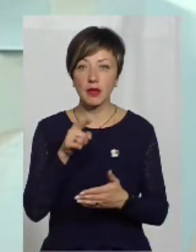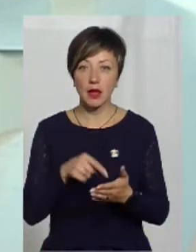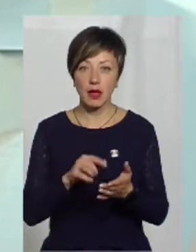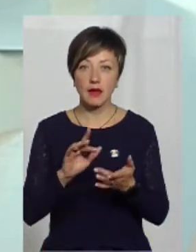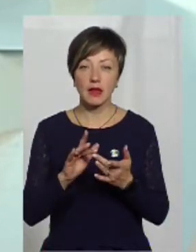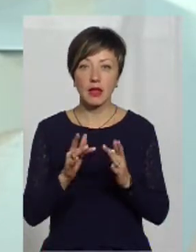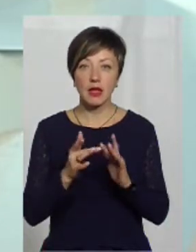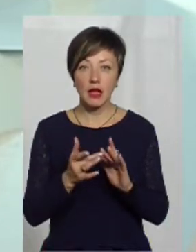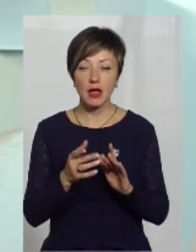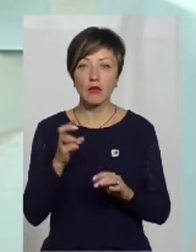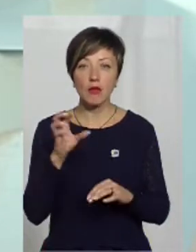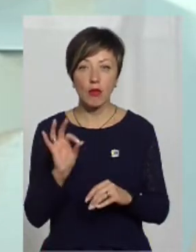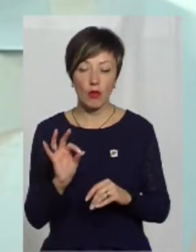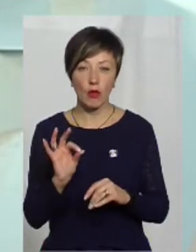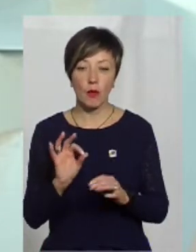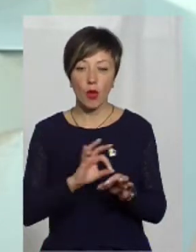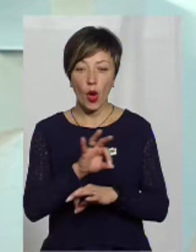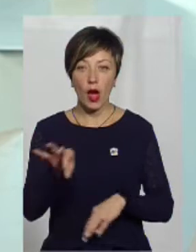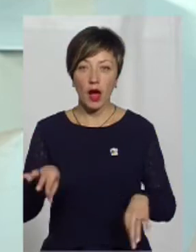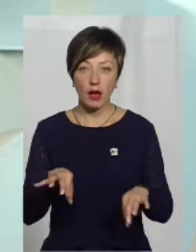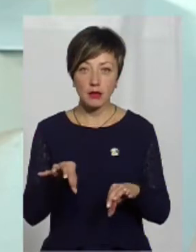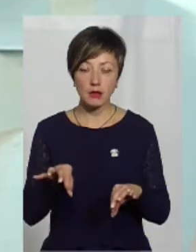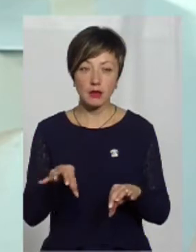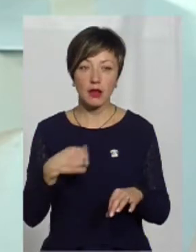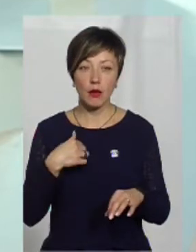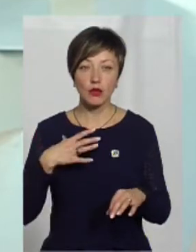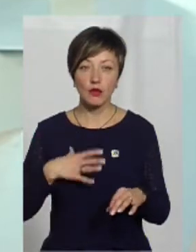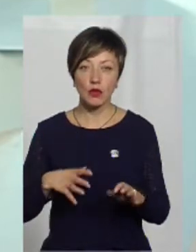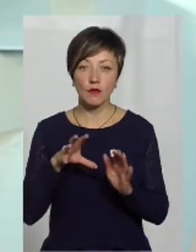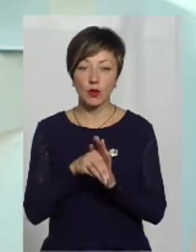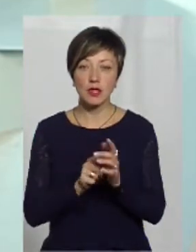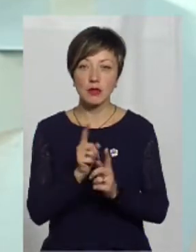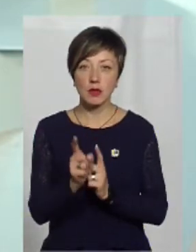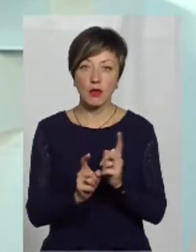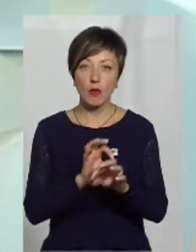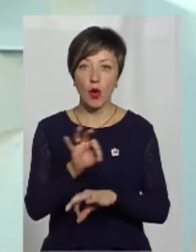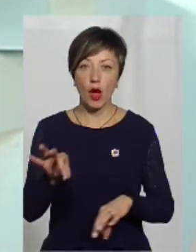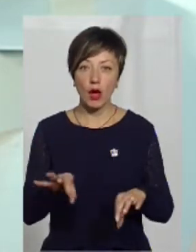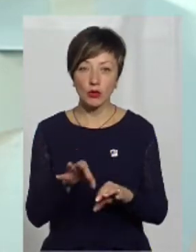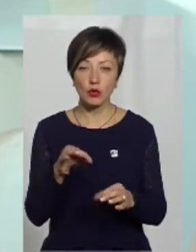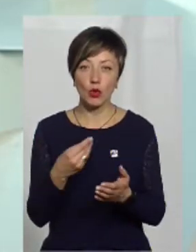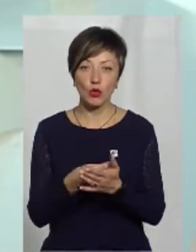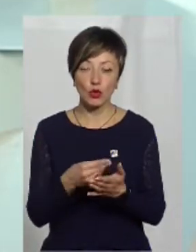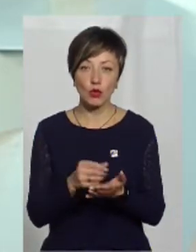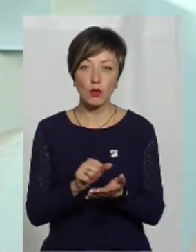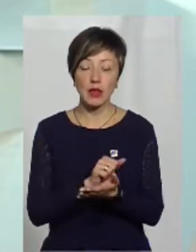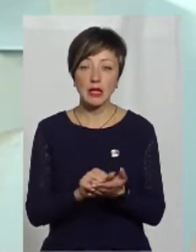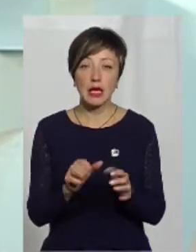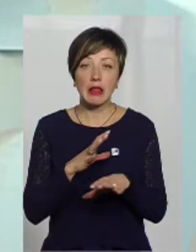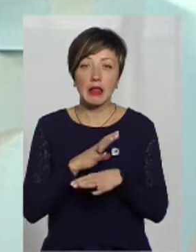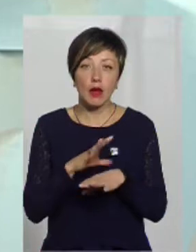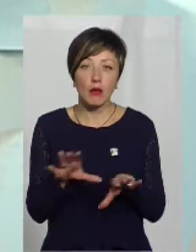в інтернеті. Тому що в нам довелося вносити зміни в проектно-кошторисну документацію, тому що не